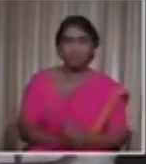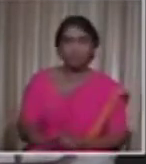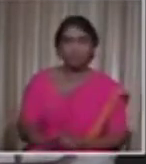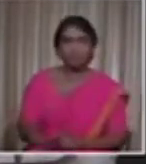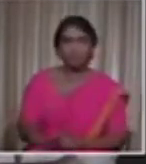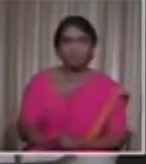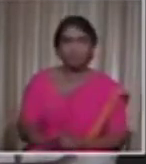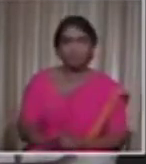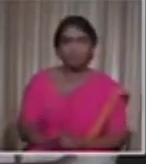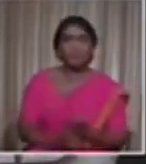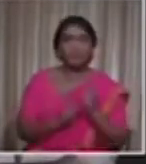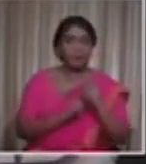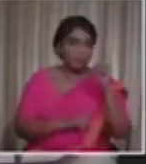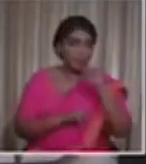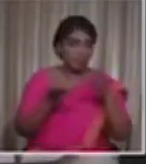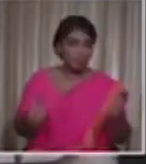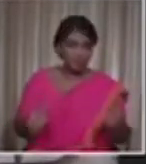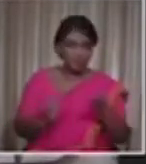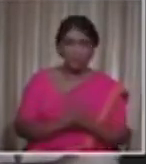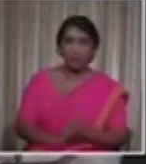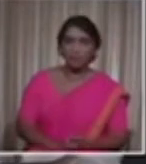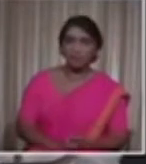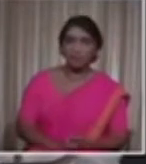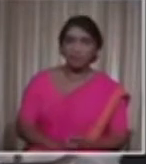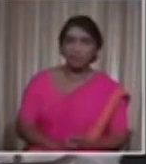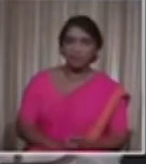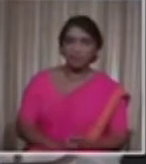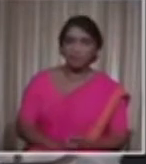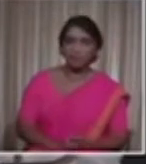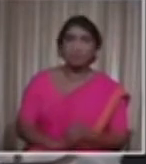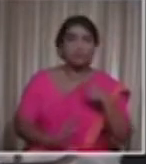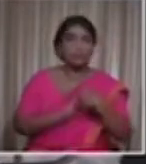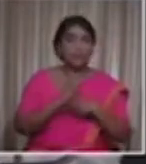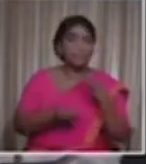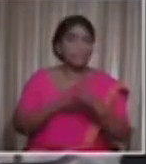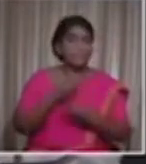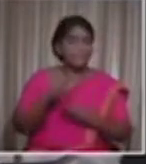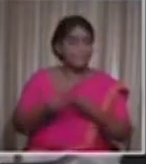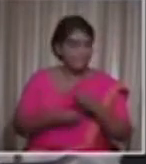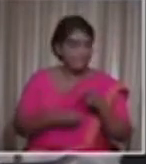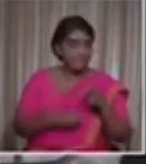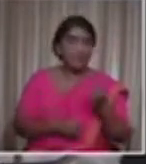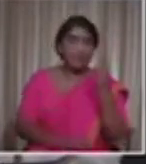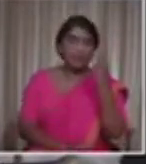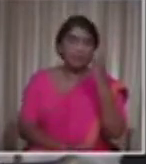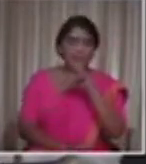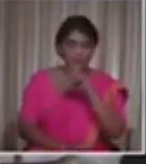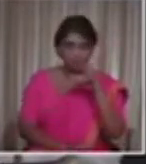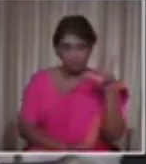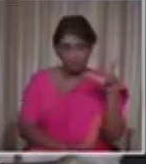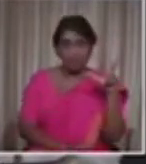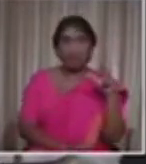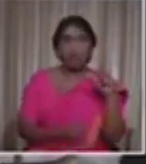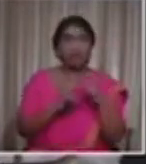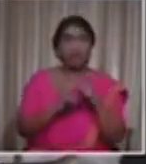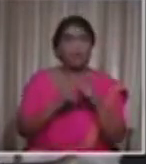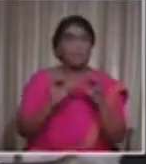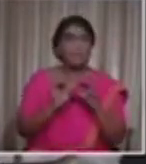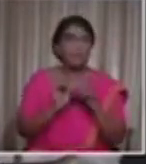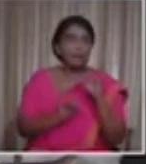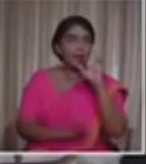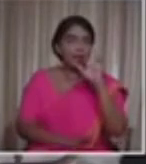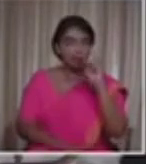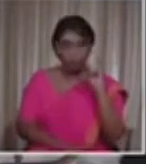අපේ පාර්ලිමේන්තුවේ අපේ දළදේශීය නිෂ්පාදනය 2018 ඩොලර් බිලියන